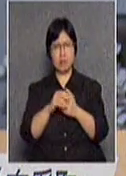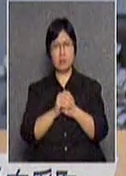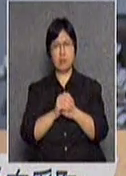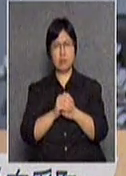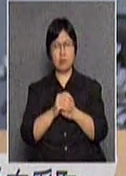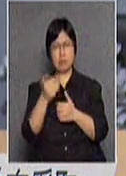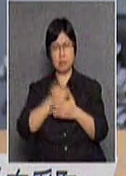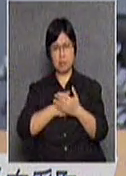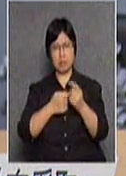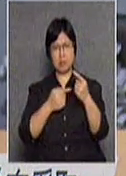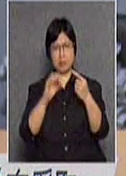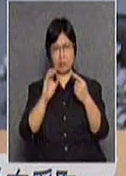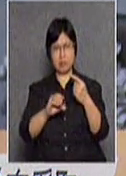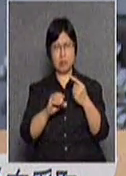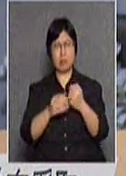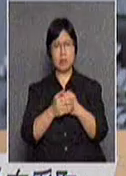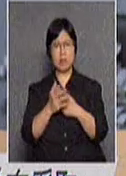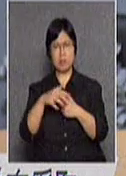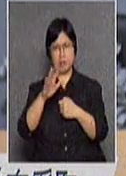削減